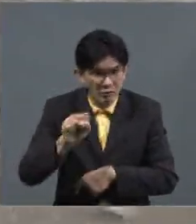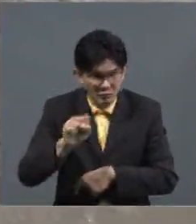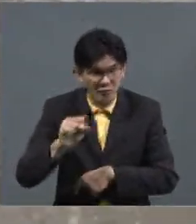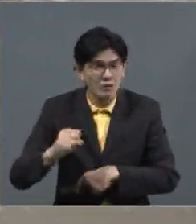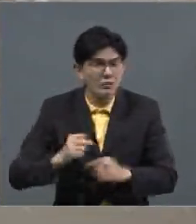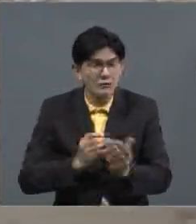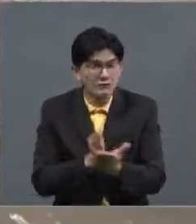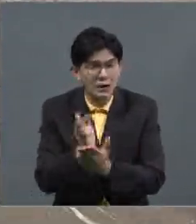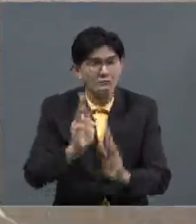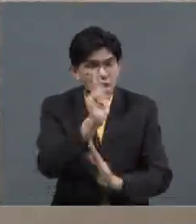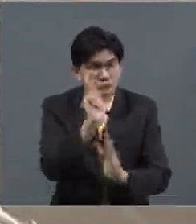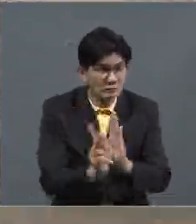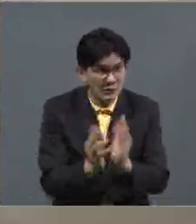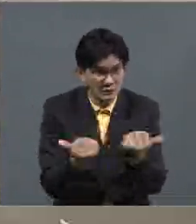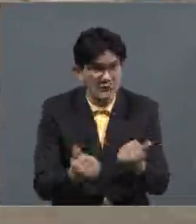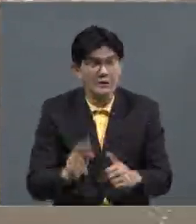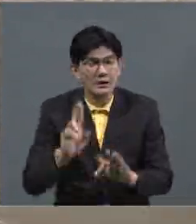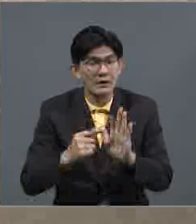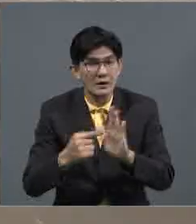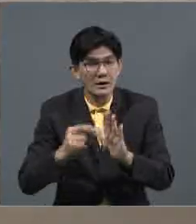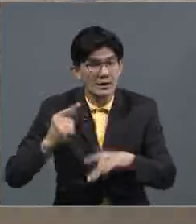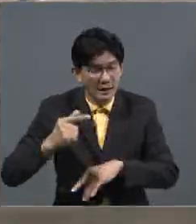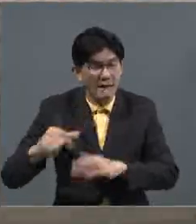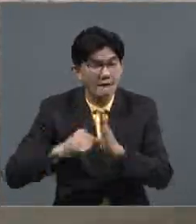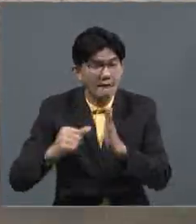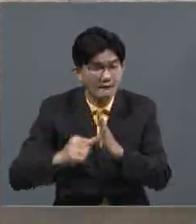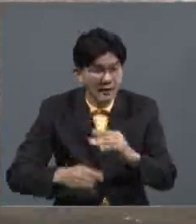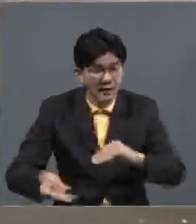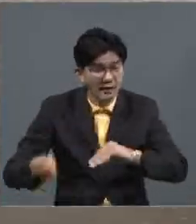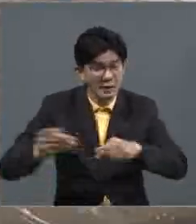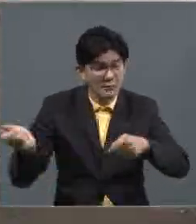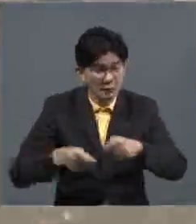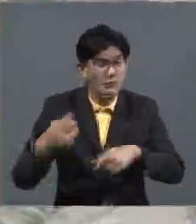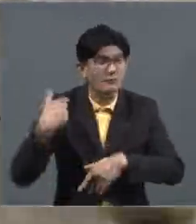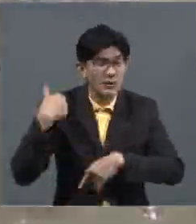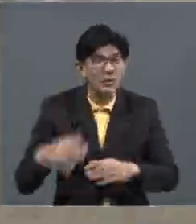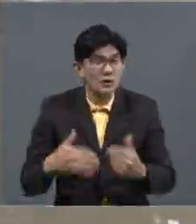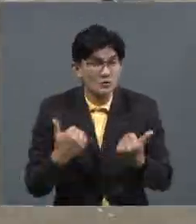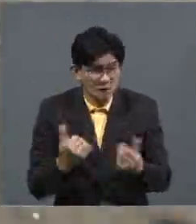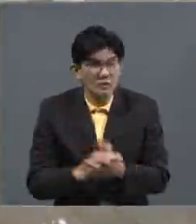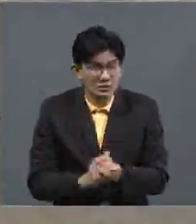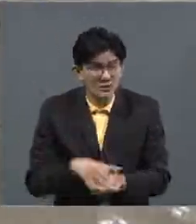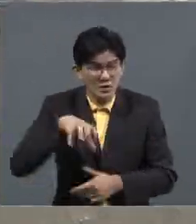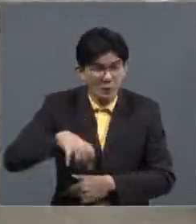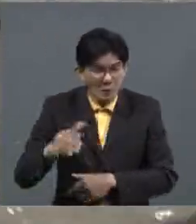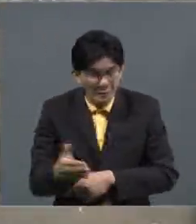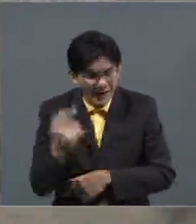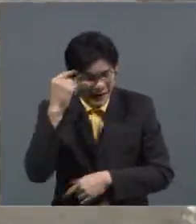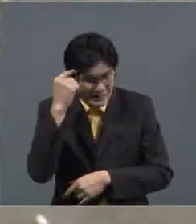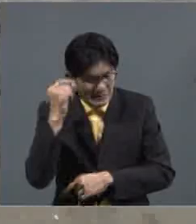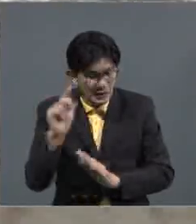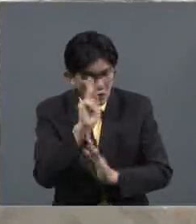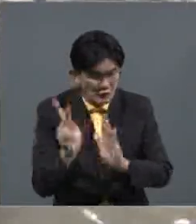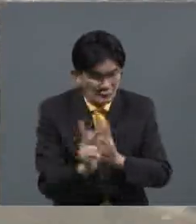ติเลยว่าต้องยกร่างแก้ไขพระราชบัญญัติเพื่อเพิ่มโทษครับส่วนทางกรมประมงเองตอนนี้จะไปช่วยสแกนดูว่ามันมีข้อกฎหม